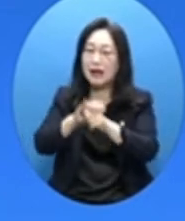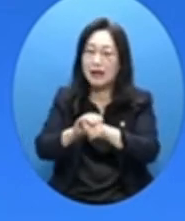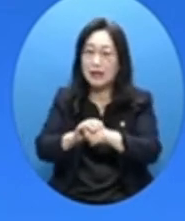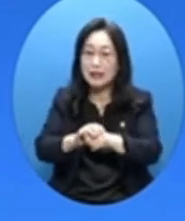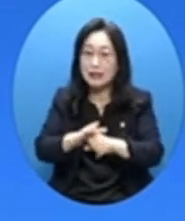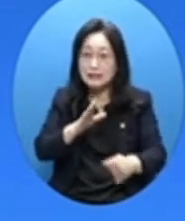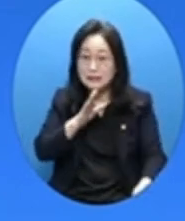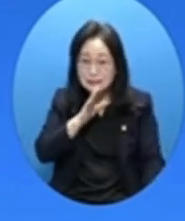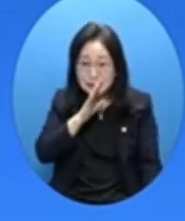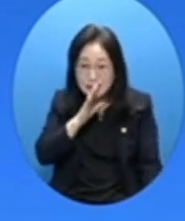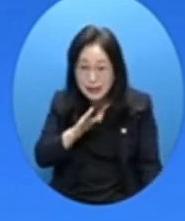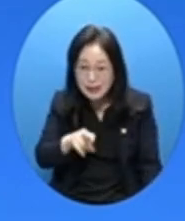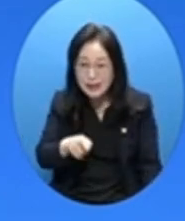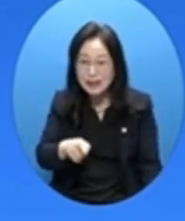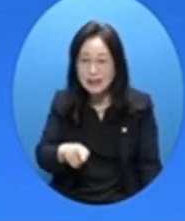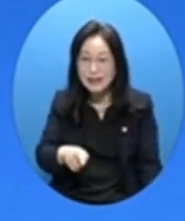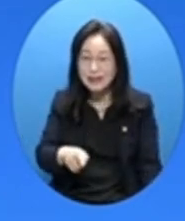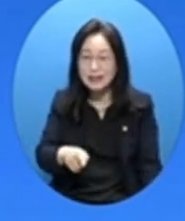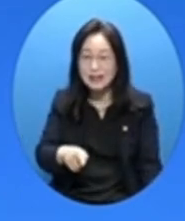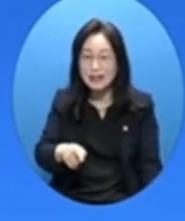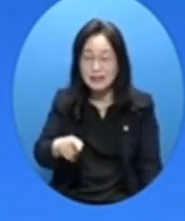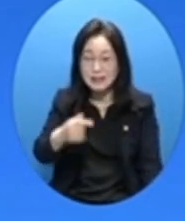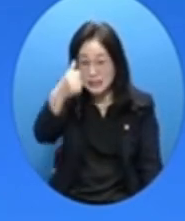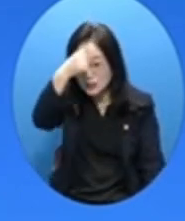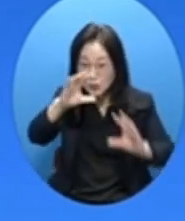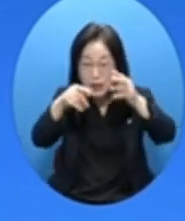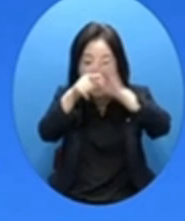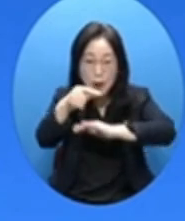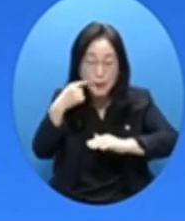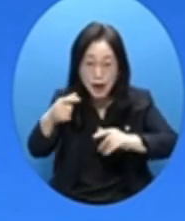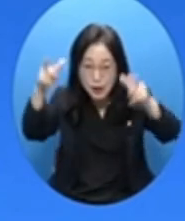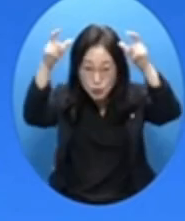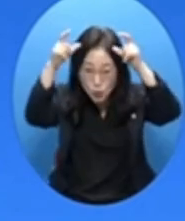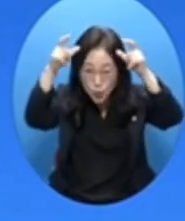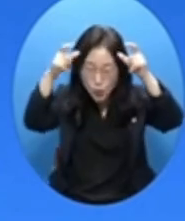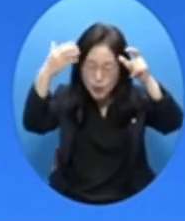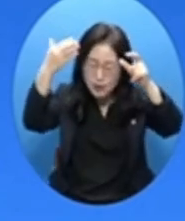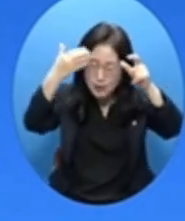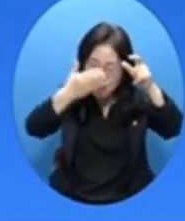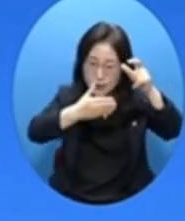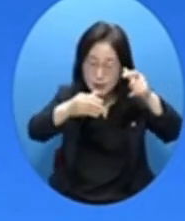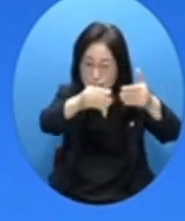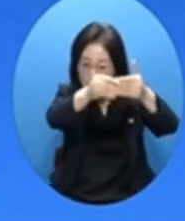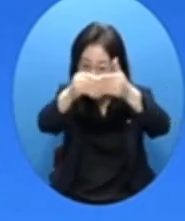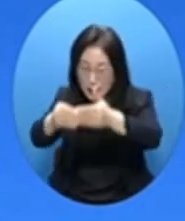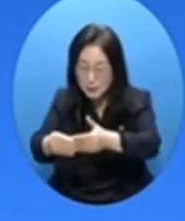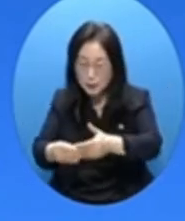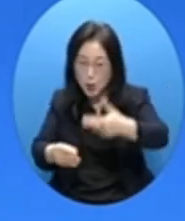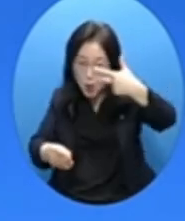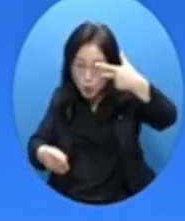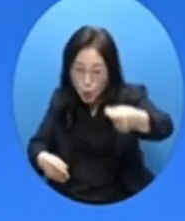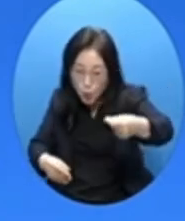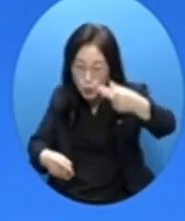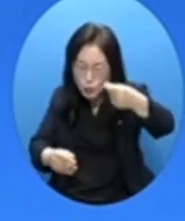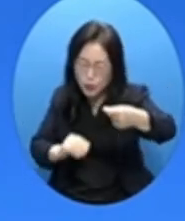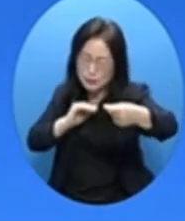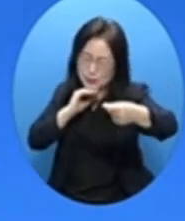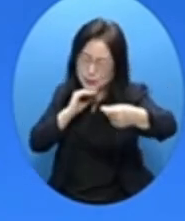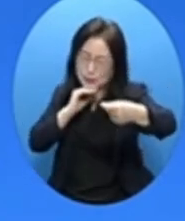진짜로 그렇습니다 인도에서 예식을 할 때 신성한 손을 데려다가 소똥이 나올 때까지 기다립니다 그 똥을 받아